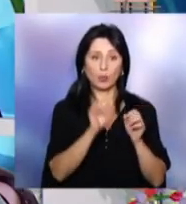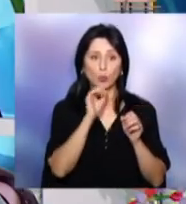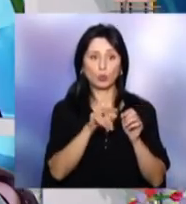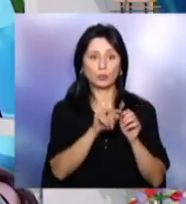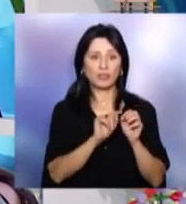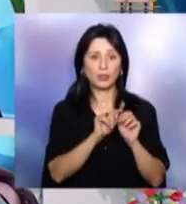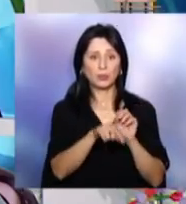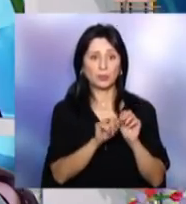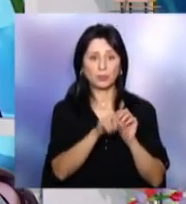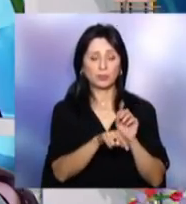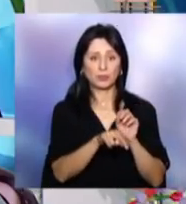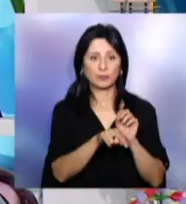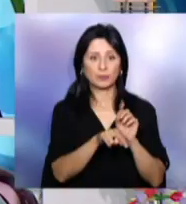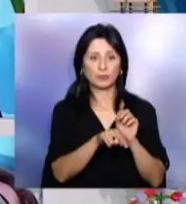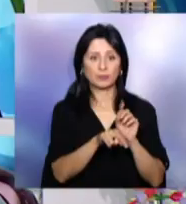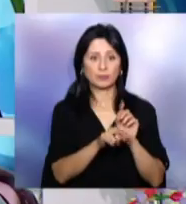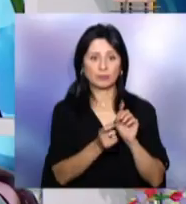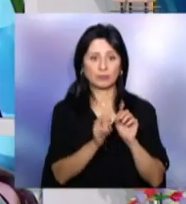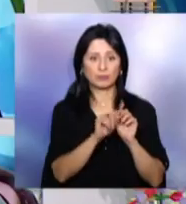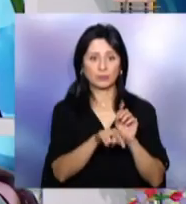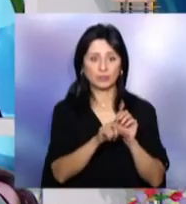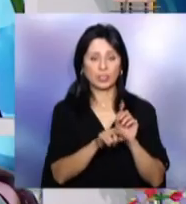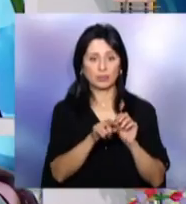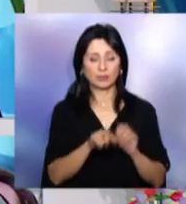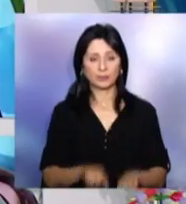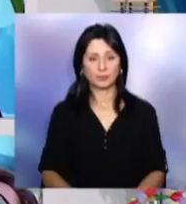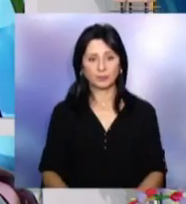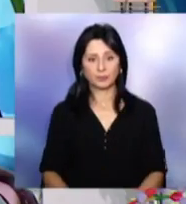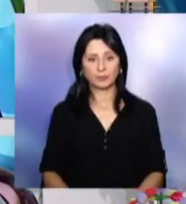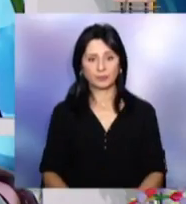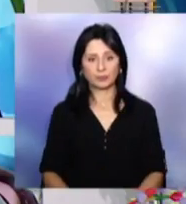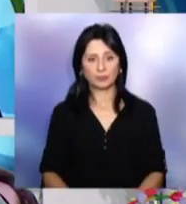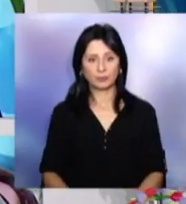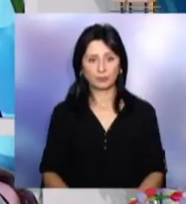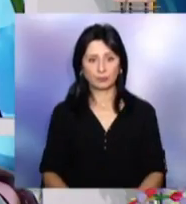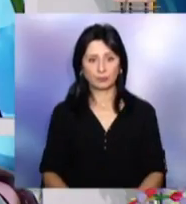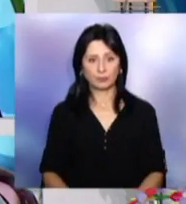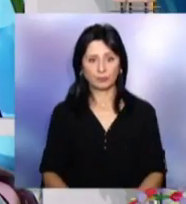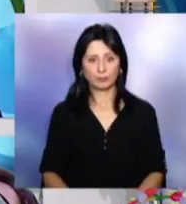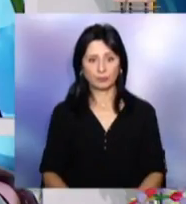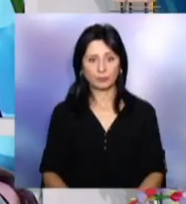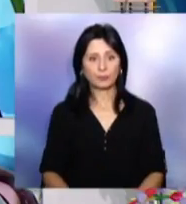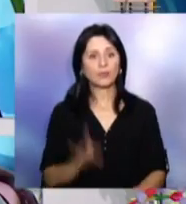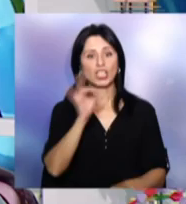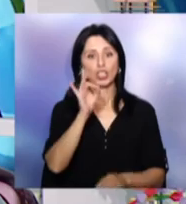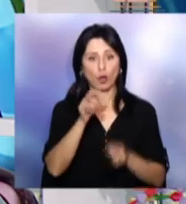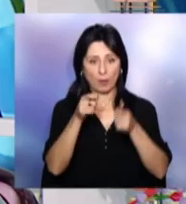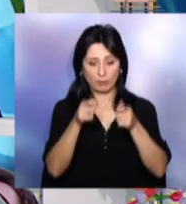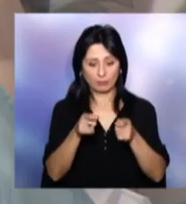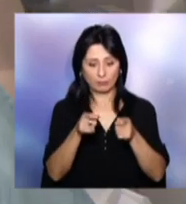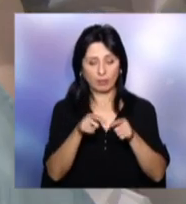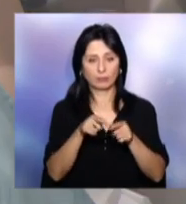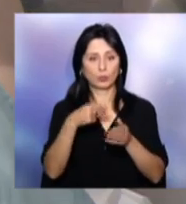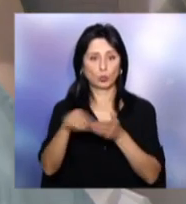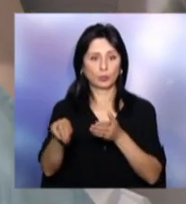მუდმივად ამ მასების გადმოხვრა. შესაბამისად, მოკლედ რომ გავაგრძელოთ, მას შემდეგ რაც ჩვენ მოვარგებთ ამ